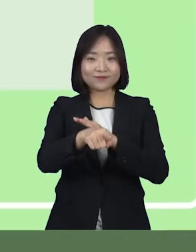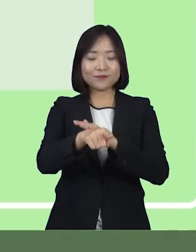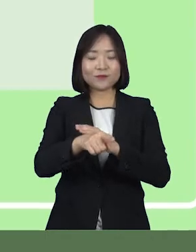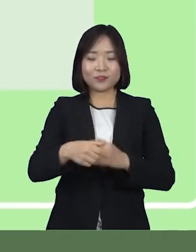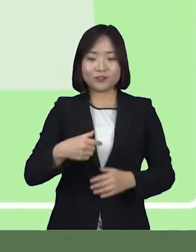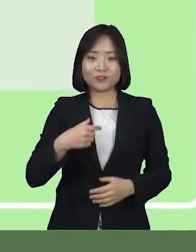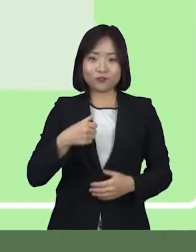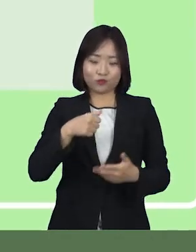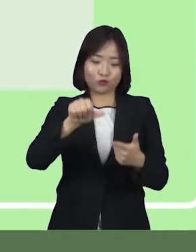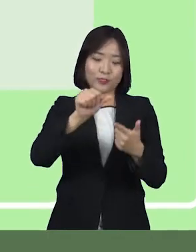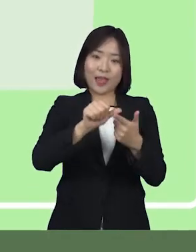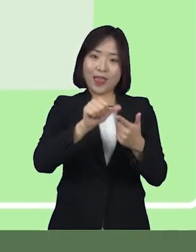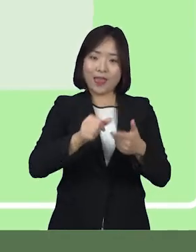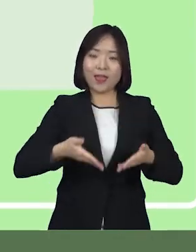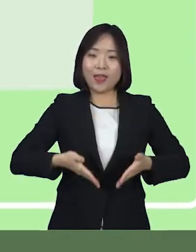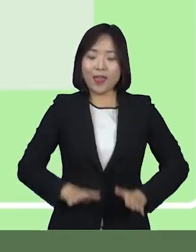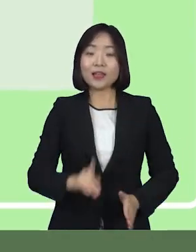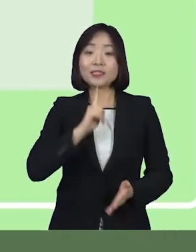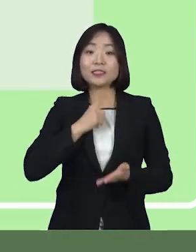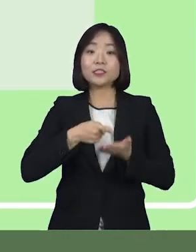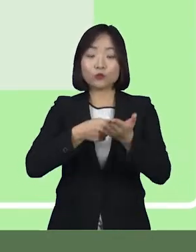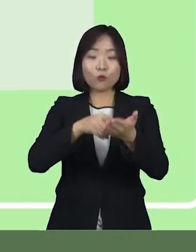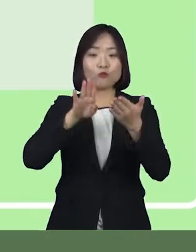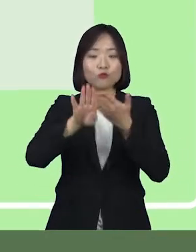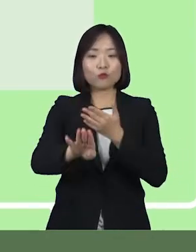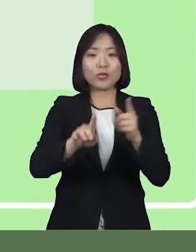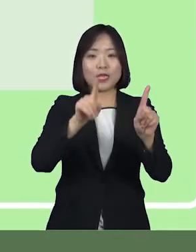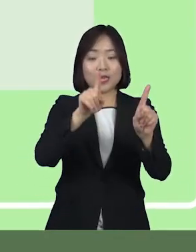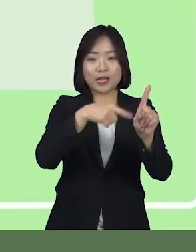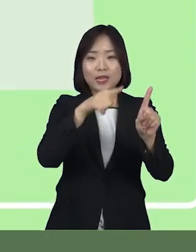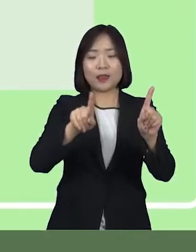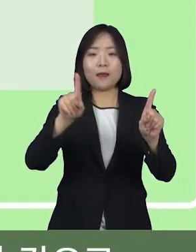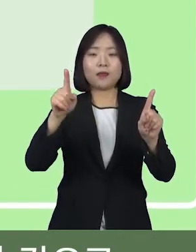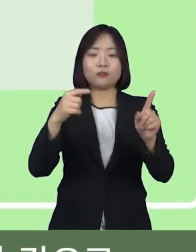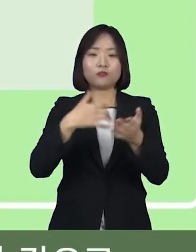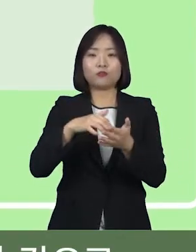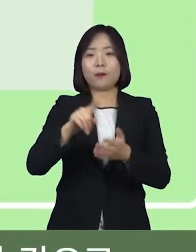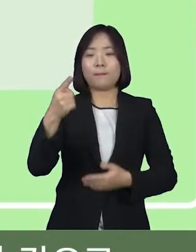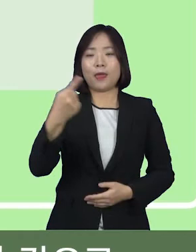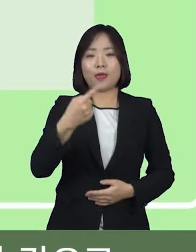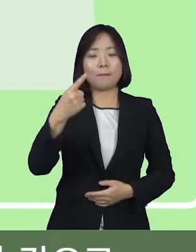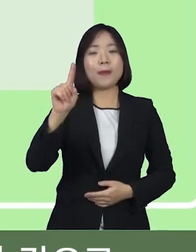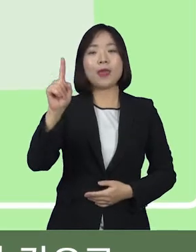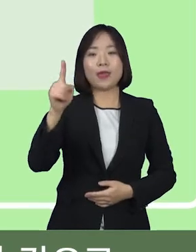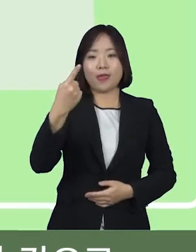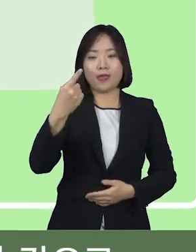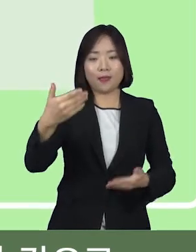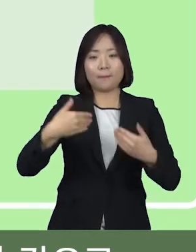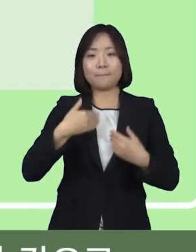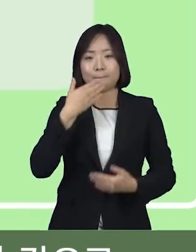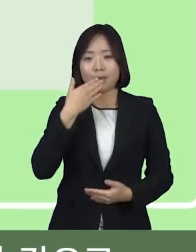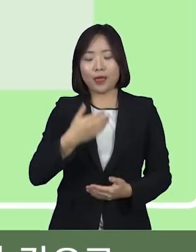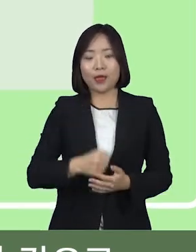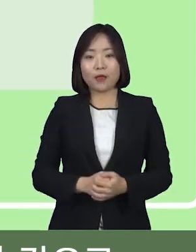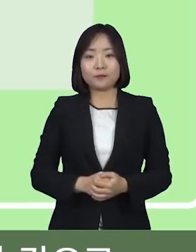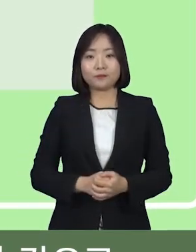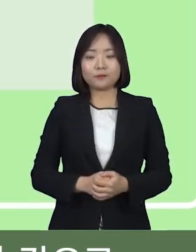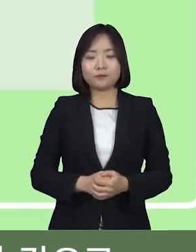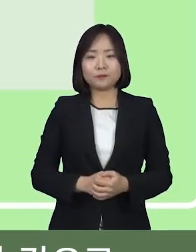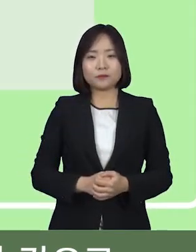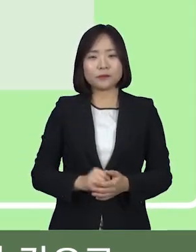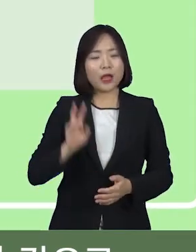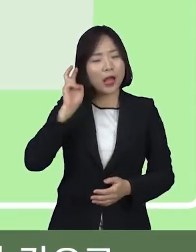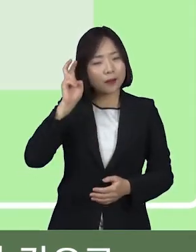둘째 아이의 출생신고를 하면 1인당 100매를 받을 수 있습니다. 시는 이번 시책으로 연간 종량제 봉투 판매